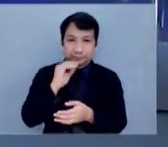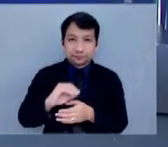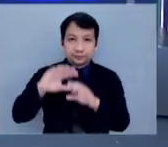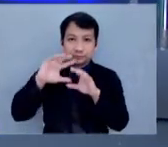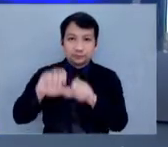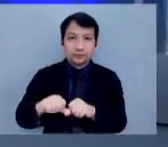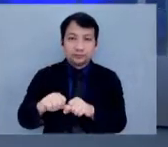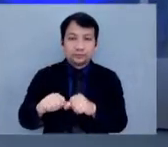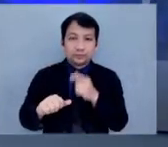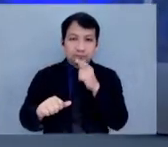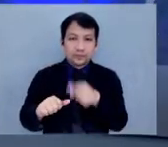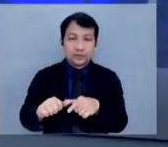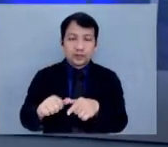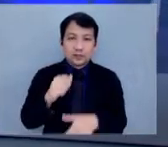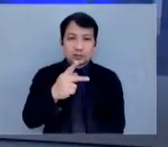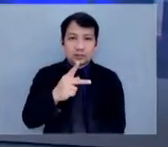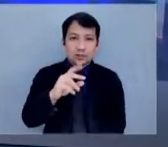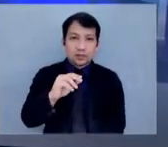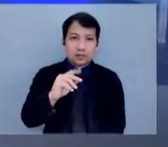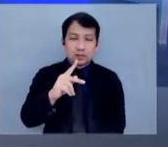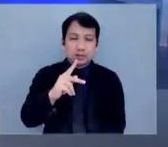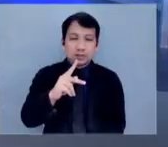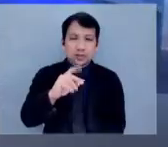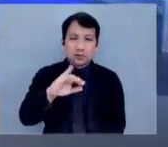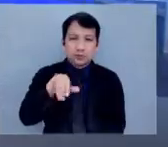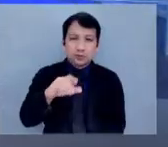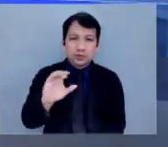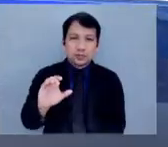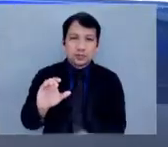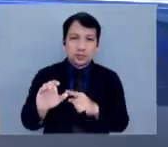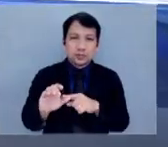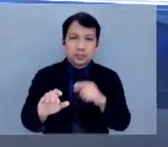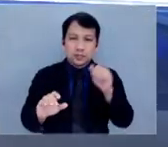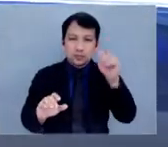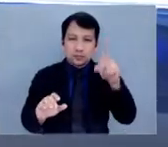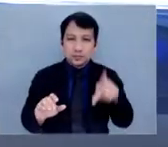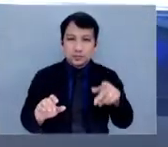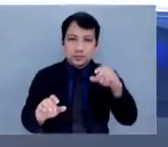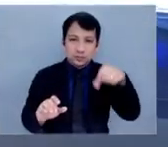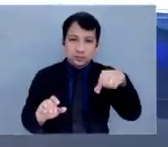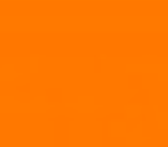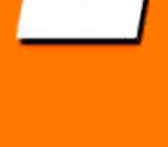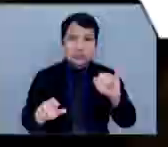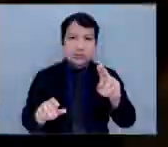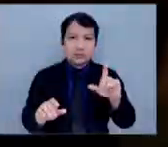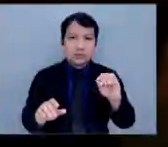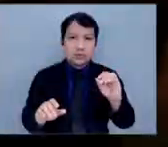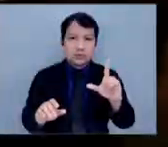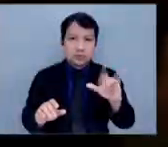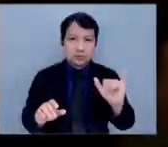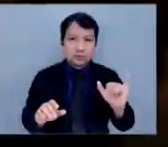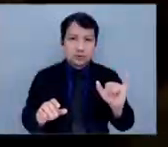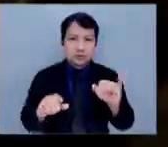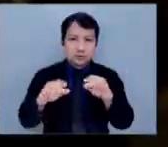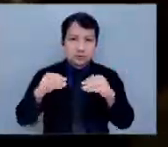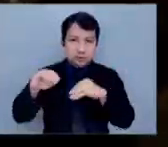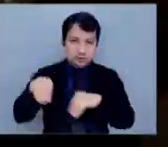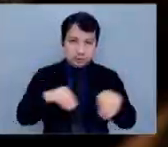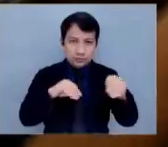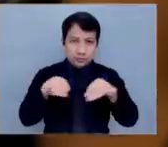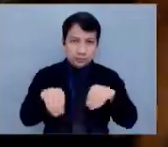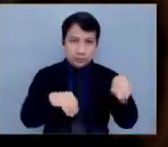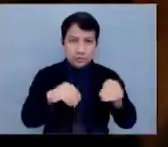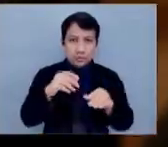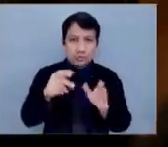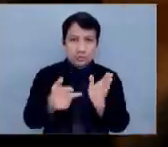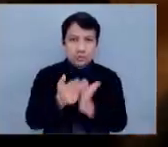of Jesus Christ founder Pastor Apollo Kibuloy sa kasong human trafficking. Nakitaan ng Pasig Regional Trial Court